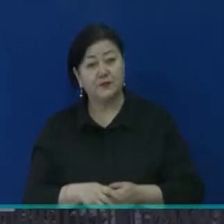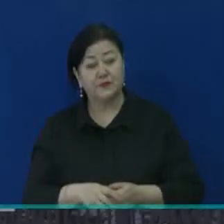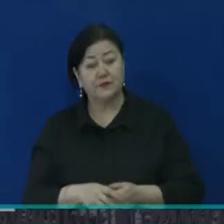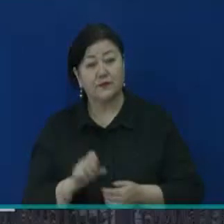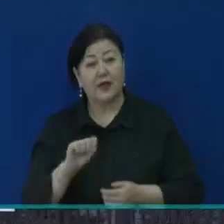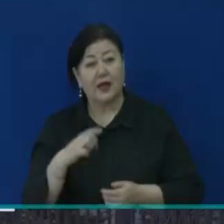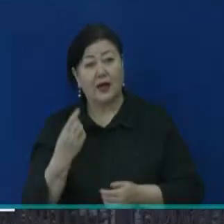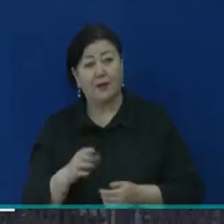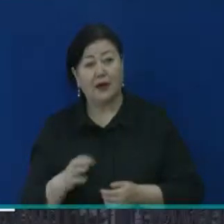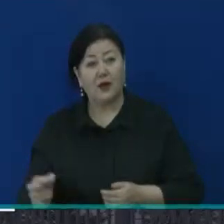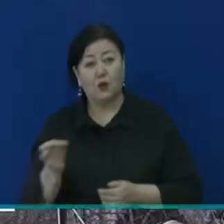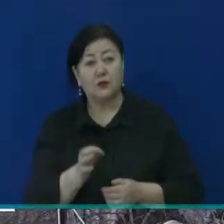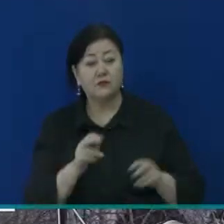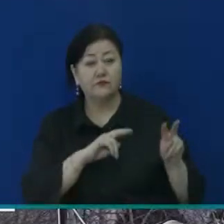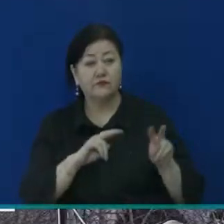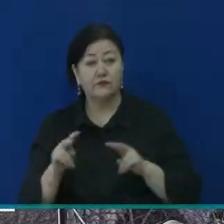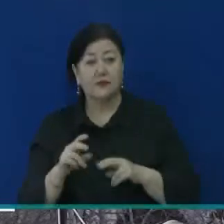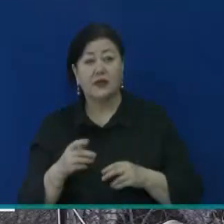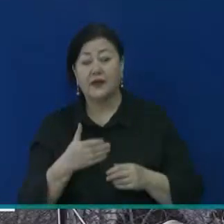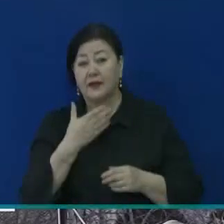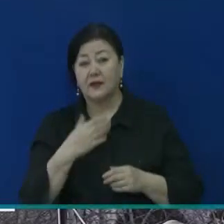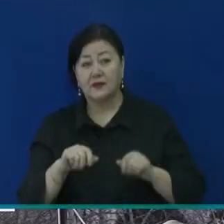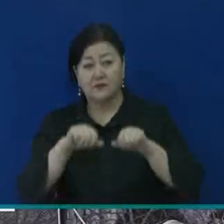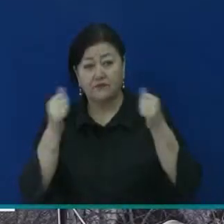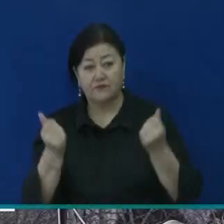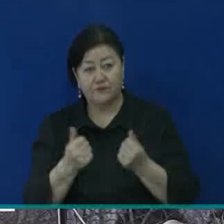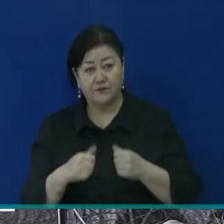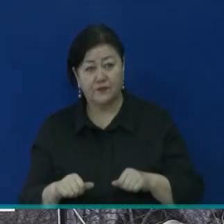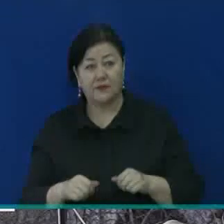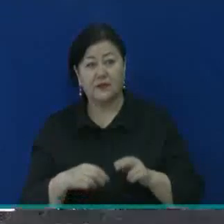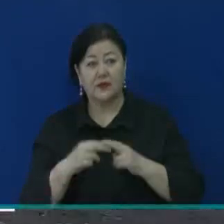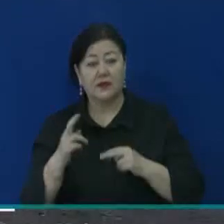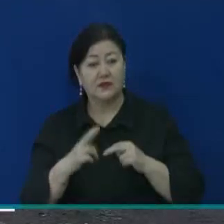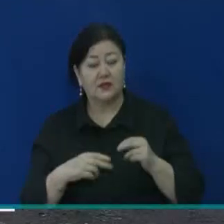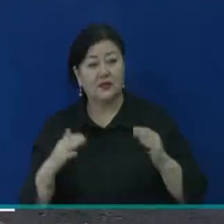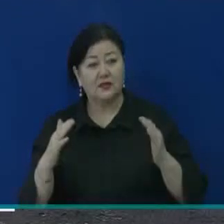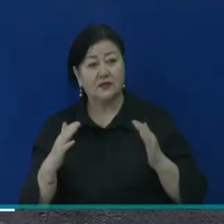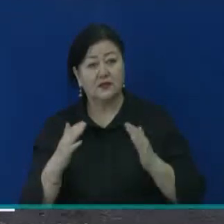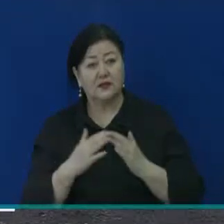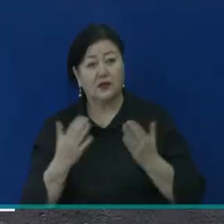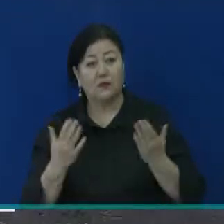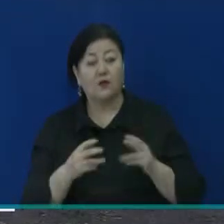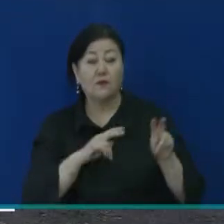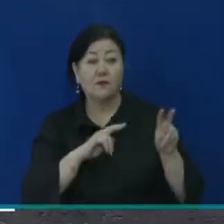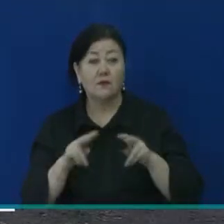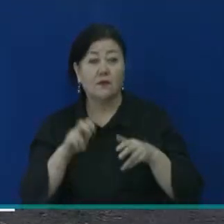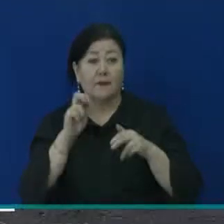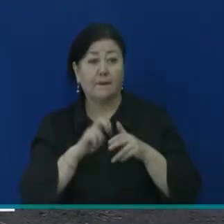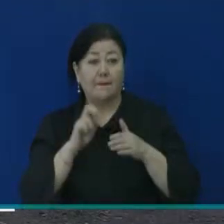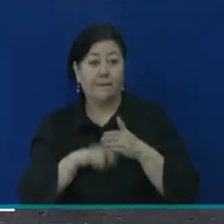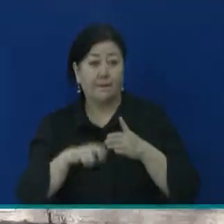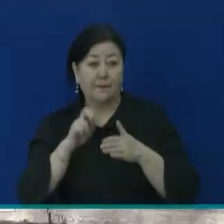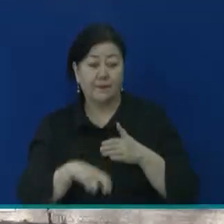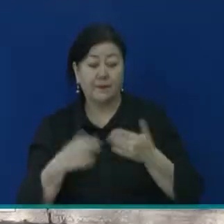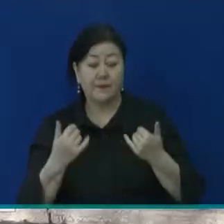Абай облысының бақылау басқармасы сәулет қала құрылысы және құрылыс қызметі саласында мемлекеттік бақылау мен қадағалауды жүзеге асыруда.